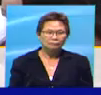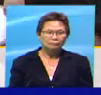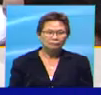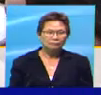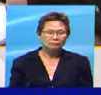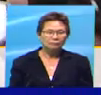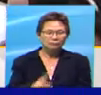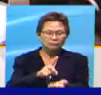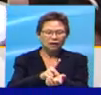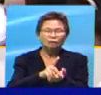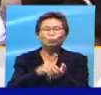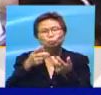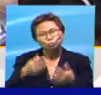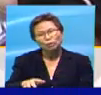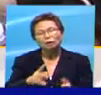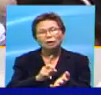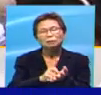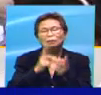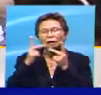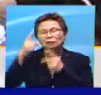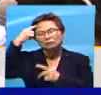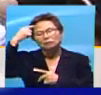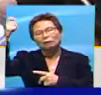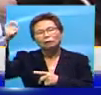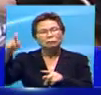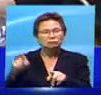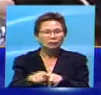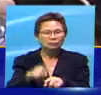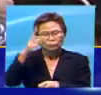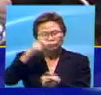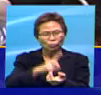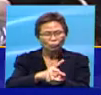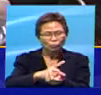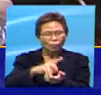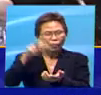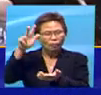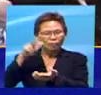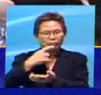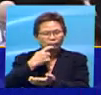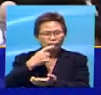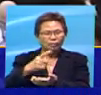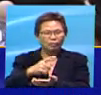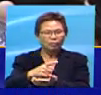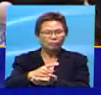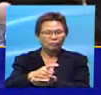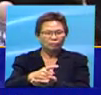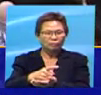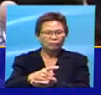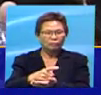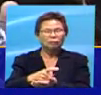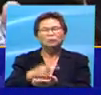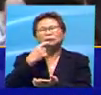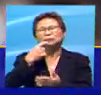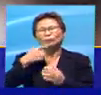Bila doktor dah kata dia dah tak sedar dan doktor macam declare yang dia punya organ, ada a few organ dia yang macam dah tak